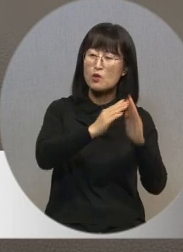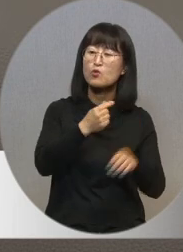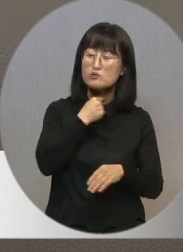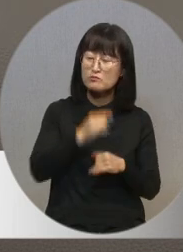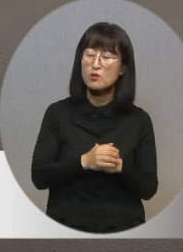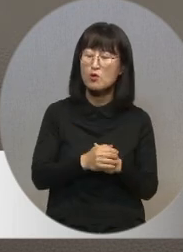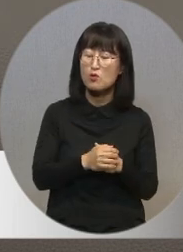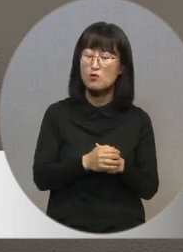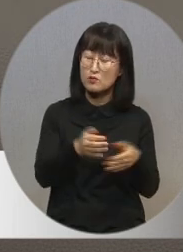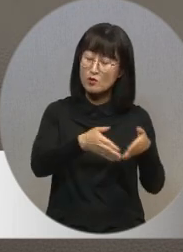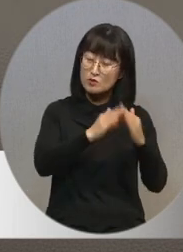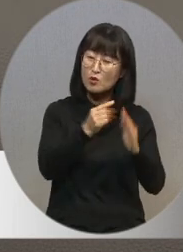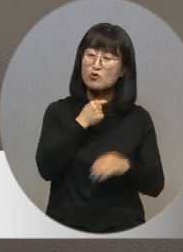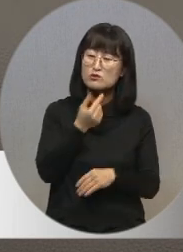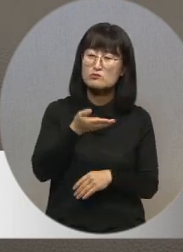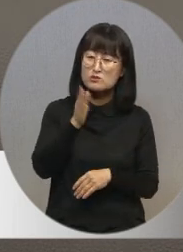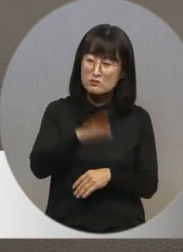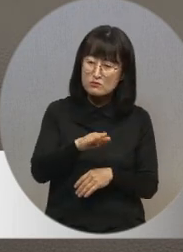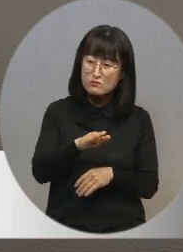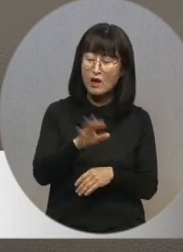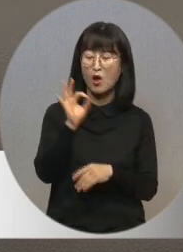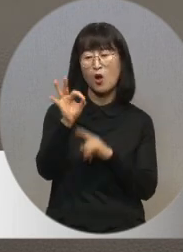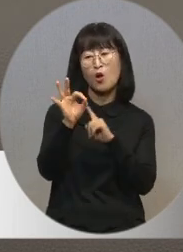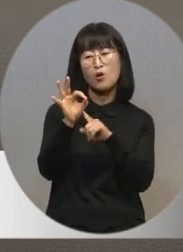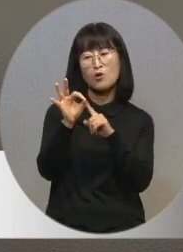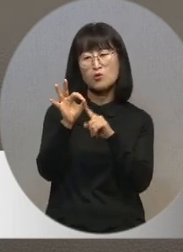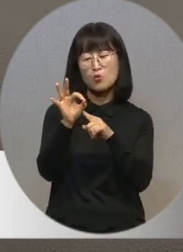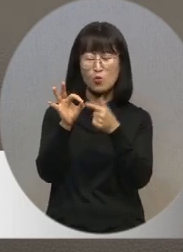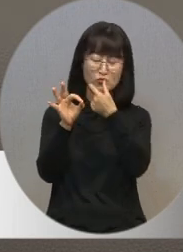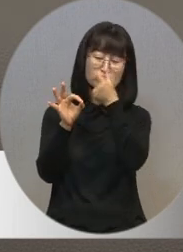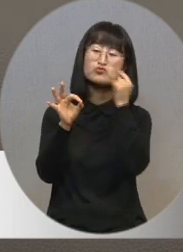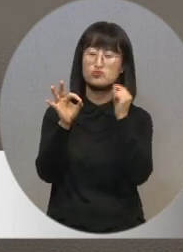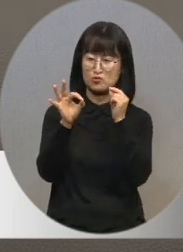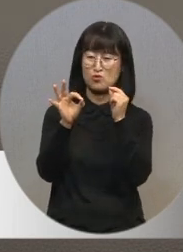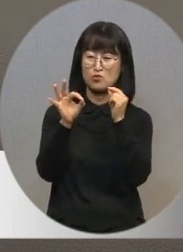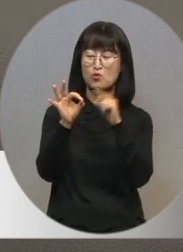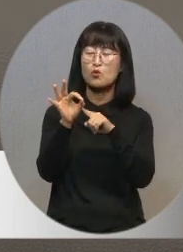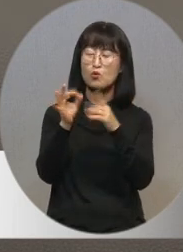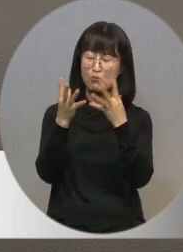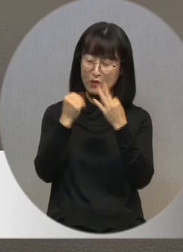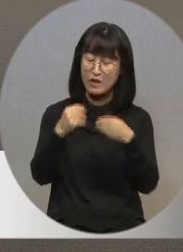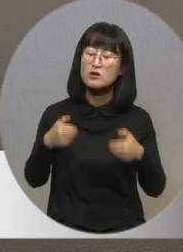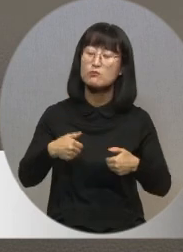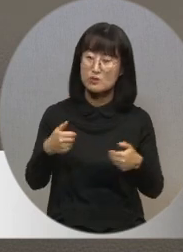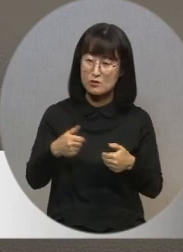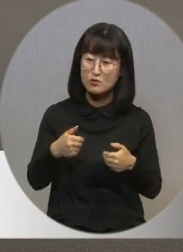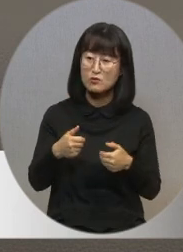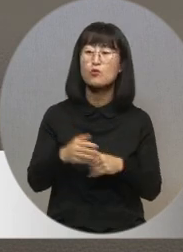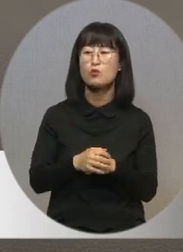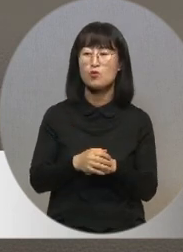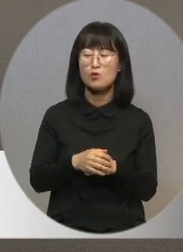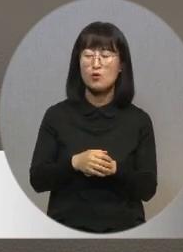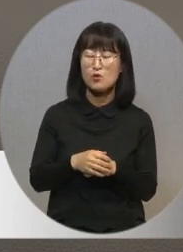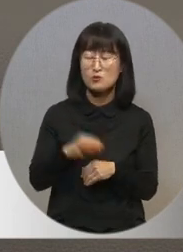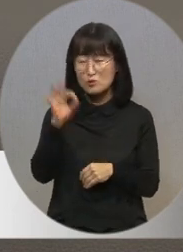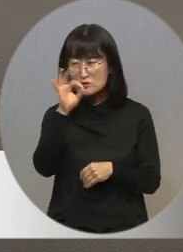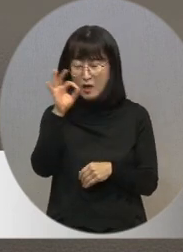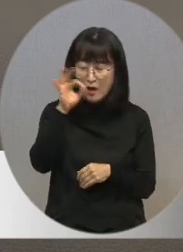하고 싶었는데 우선 경제적인 자본이 많이 필요하더라고요. 여러 가지로